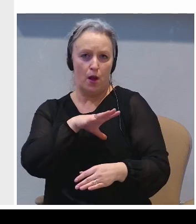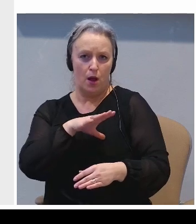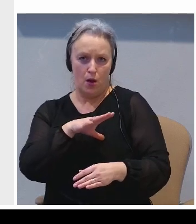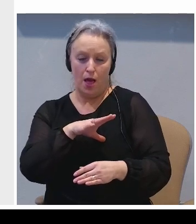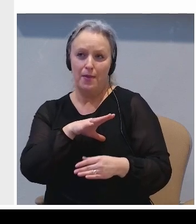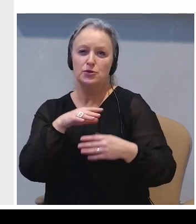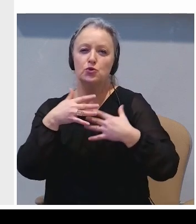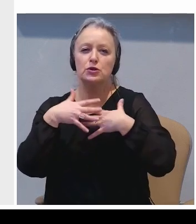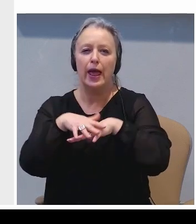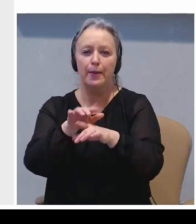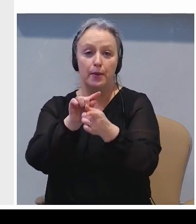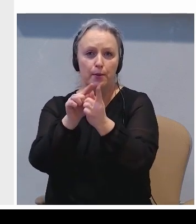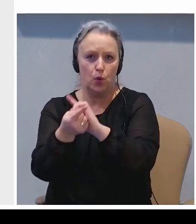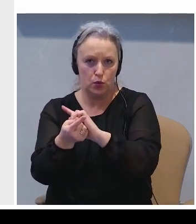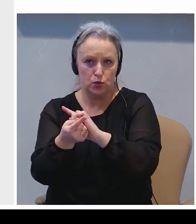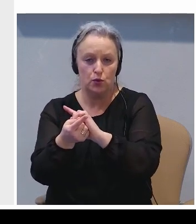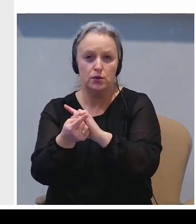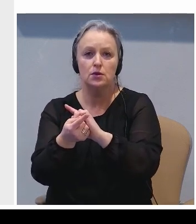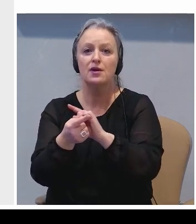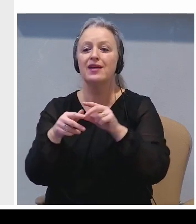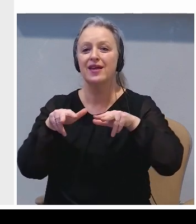süsteemi muutnud, et vähiriski